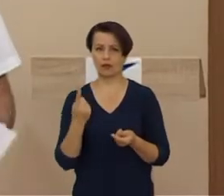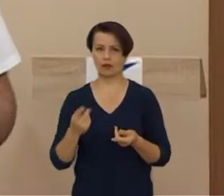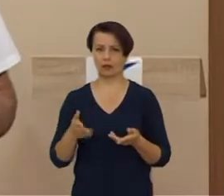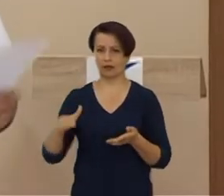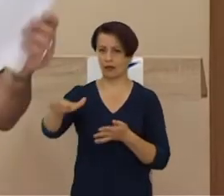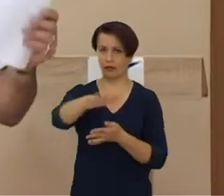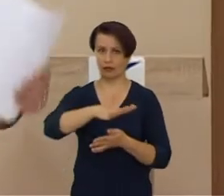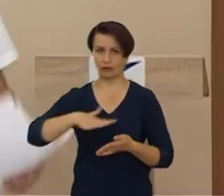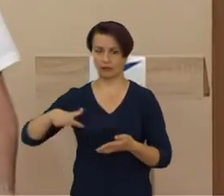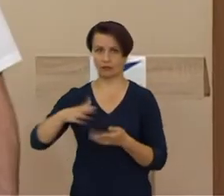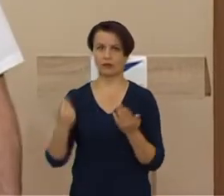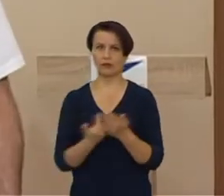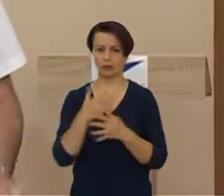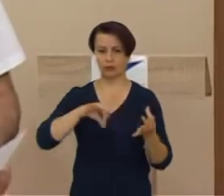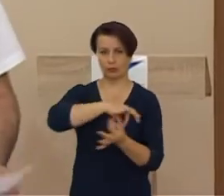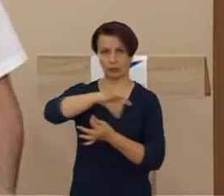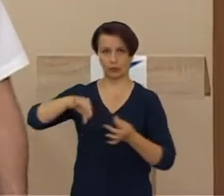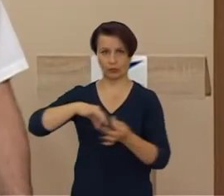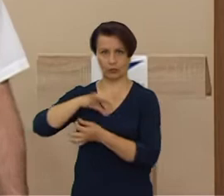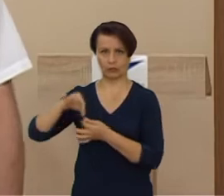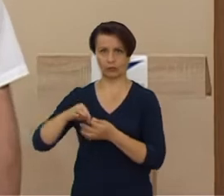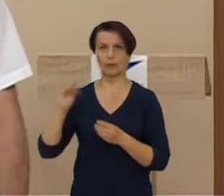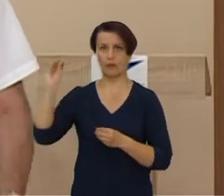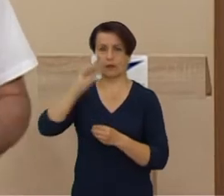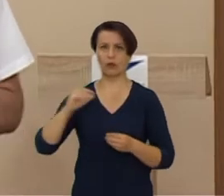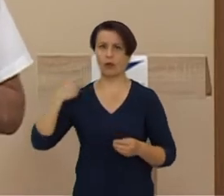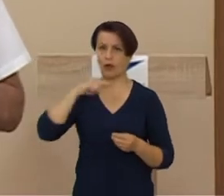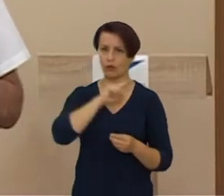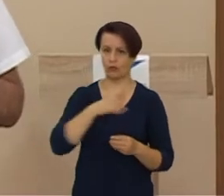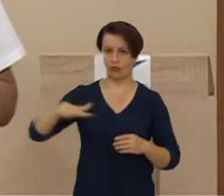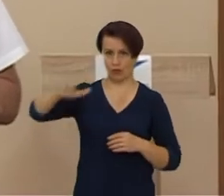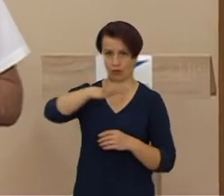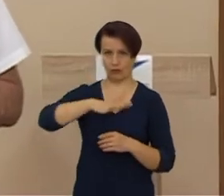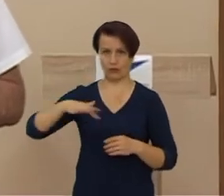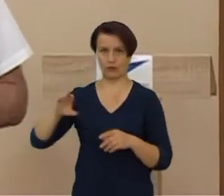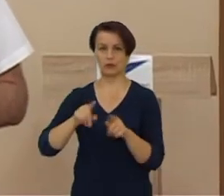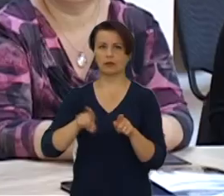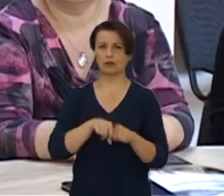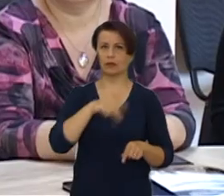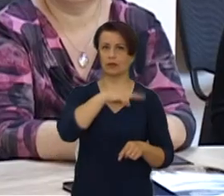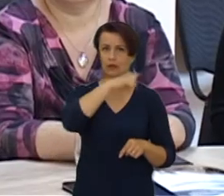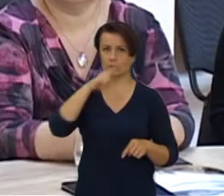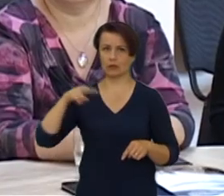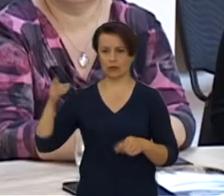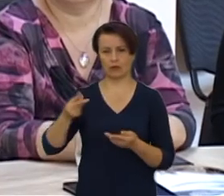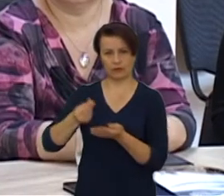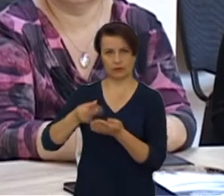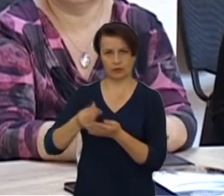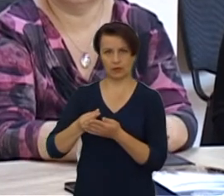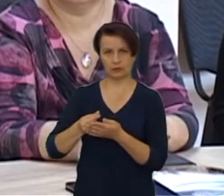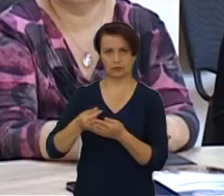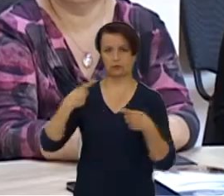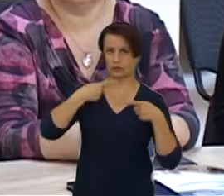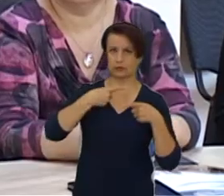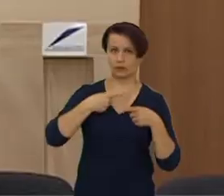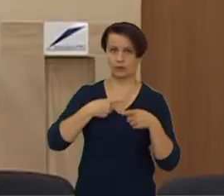vieną erdvę naujų projektų, tai yra Europos ekonominės erdvės ir Norvegijos finansinių